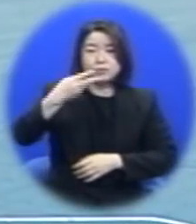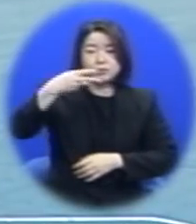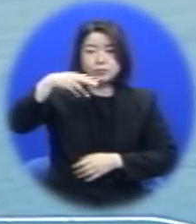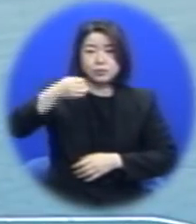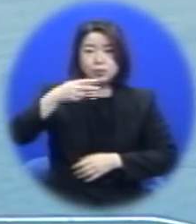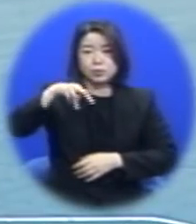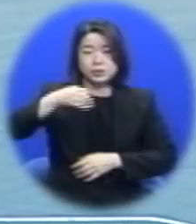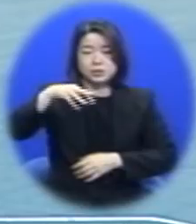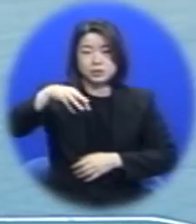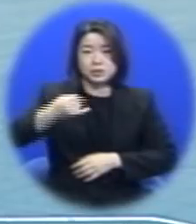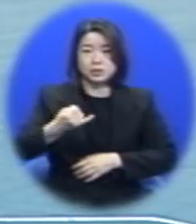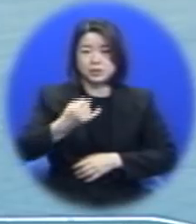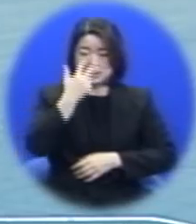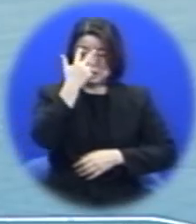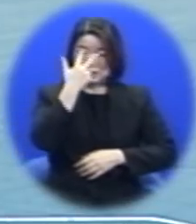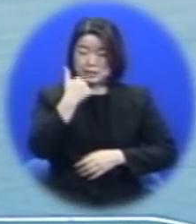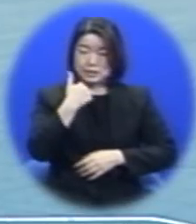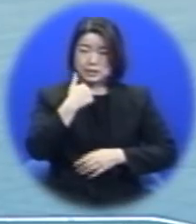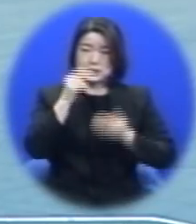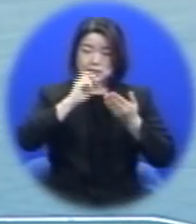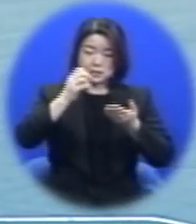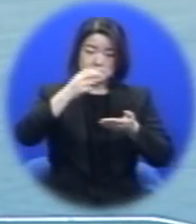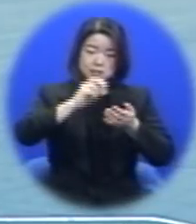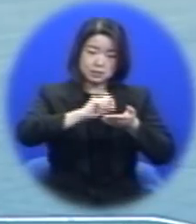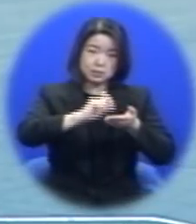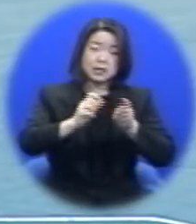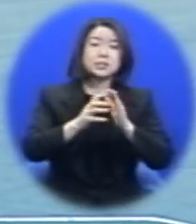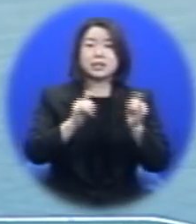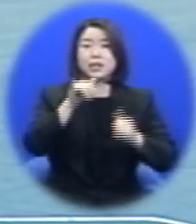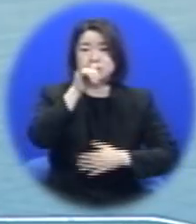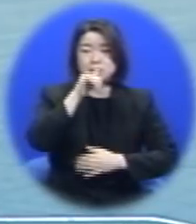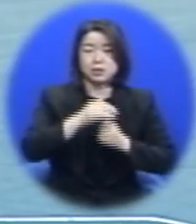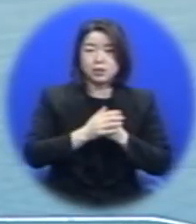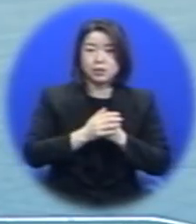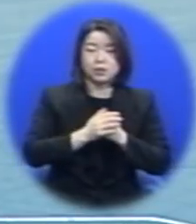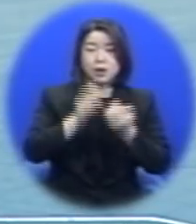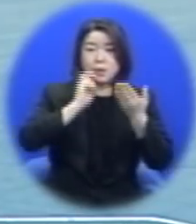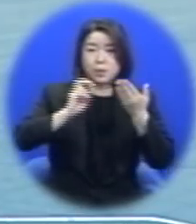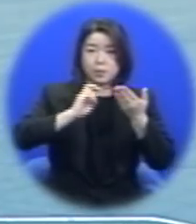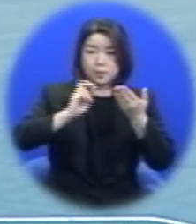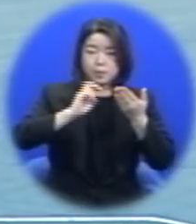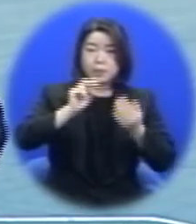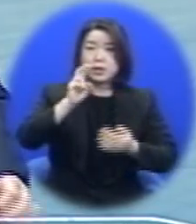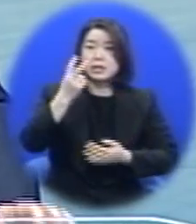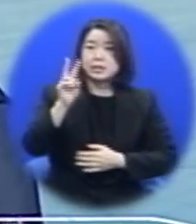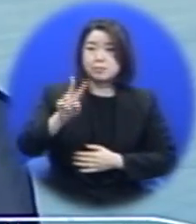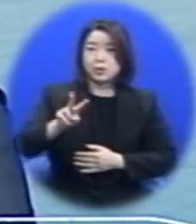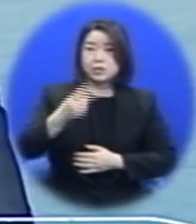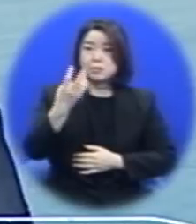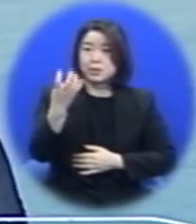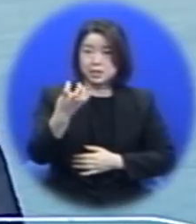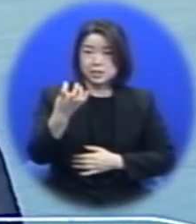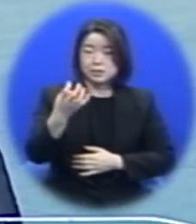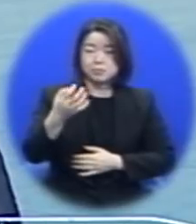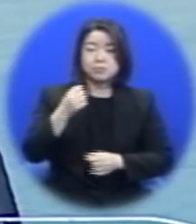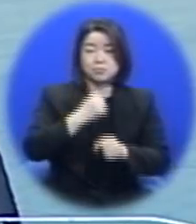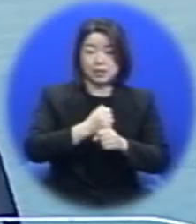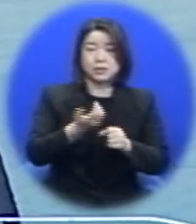있습니다. 그분이 찬송가 240장 작사했는데 그 가사가